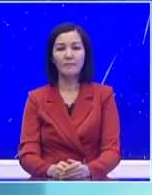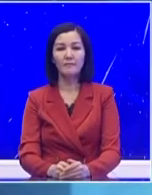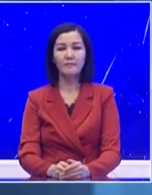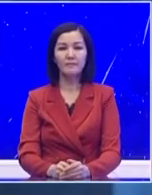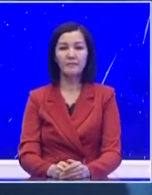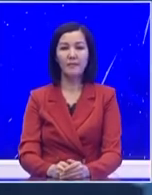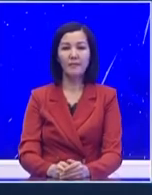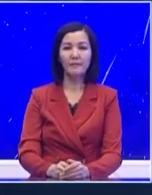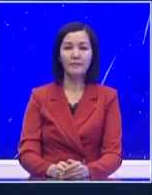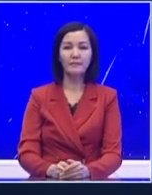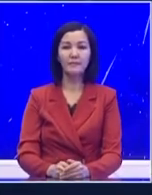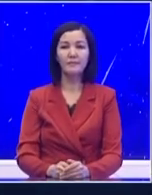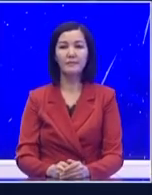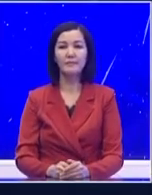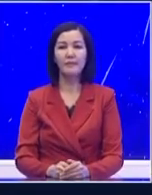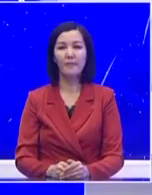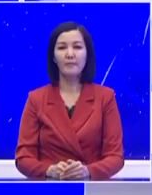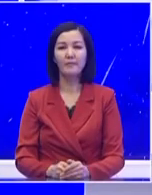Жөнкешев, Жетісу арнасы.